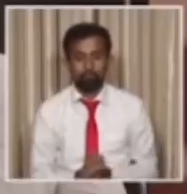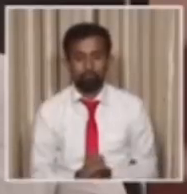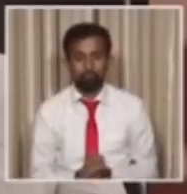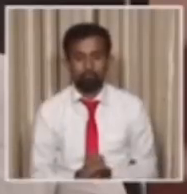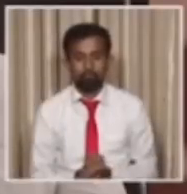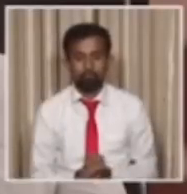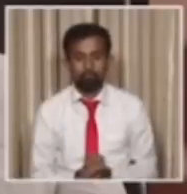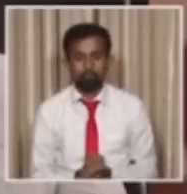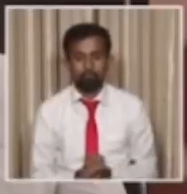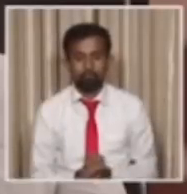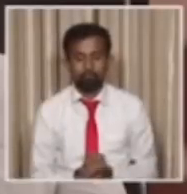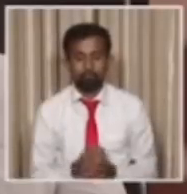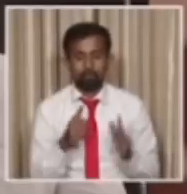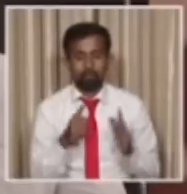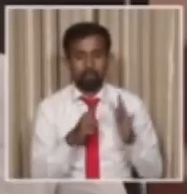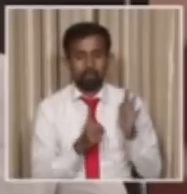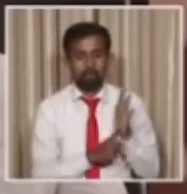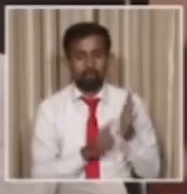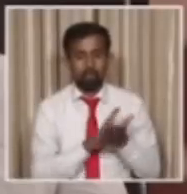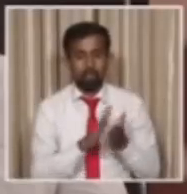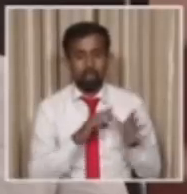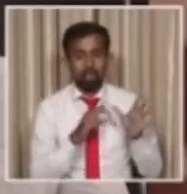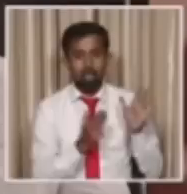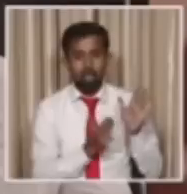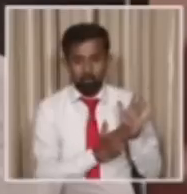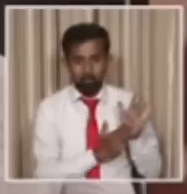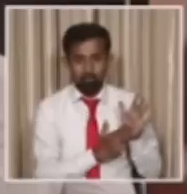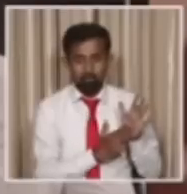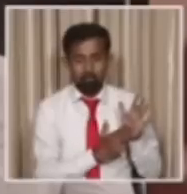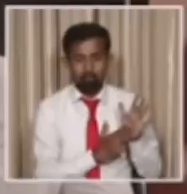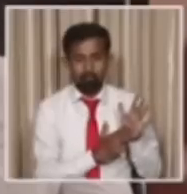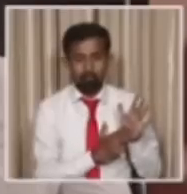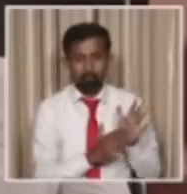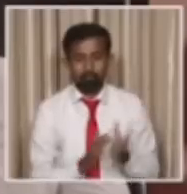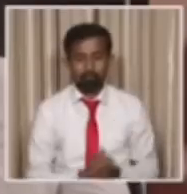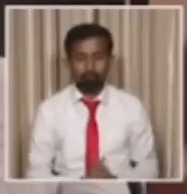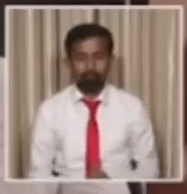එතකොට ඉල්හාම් හමඩ්